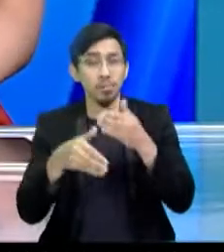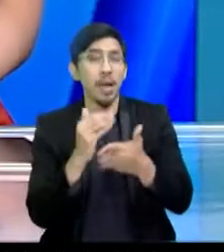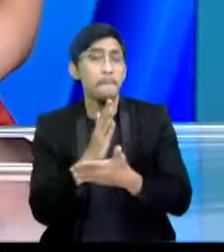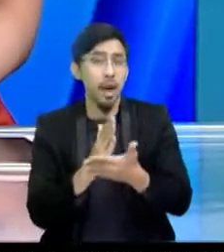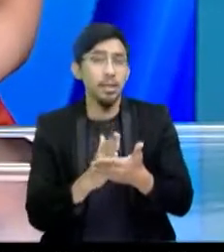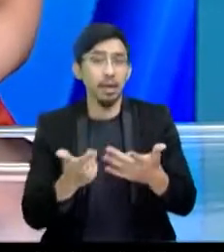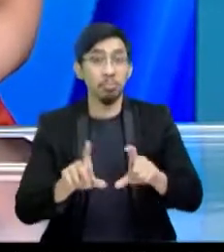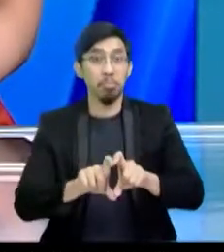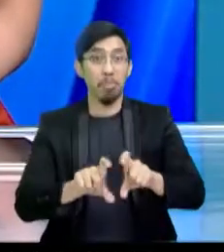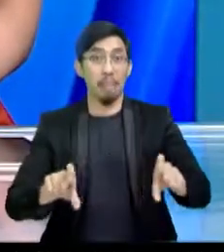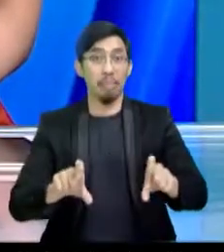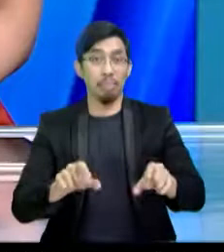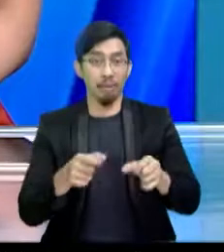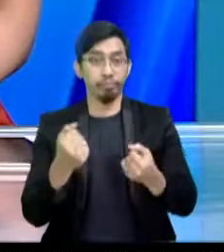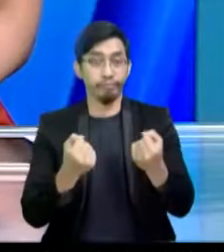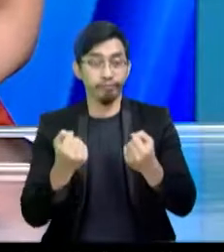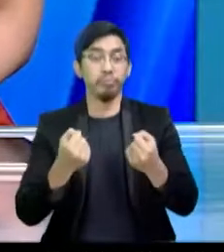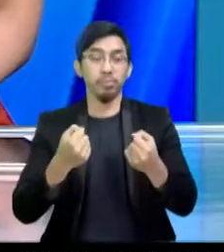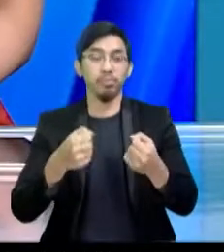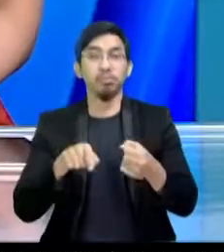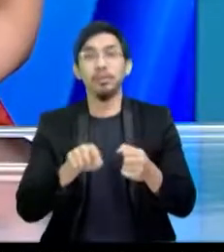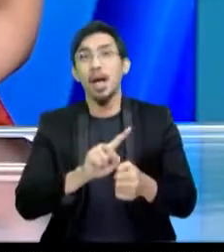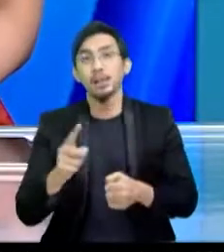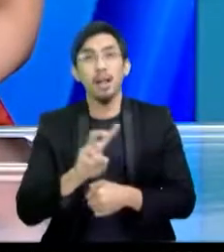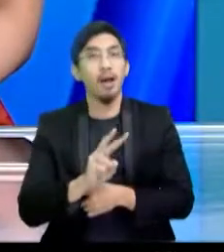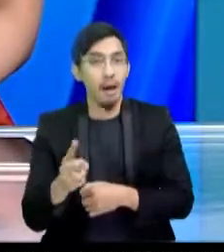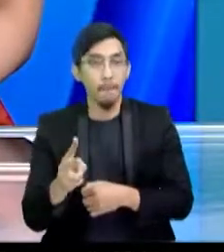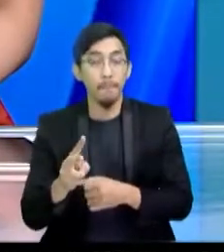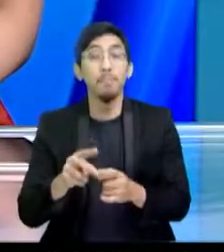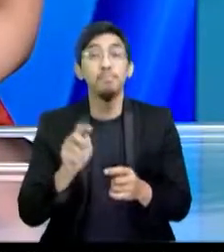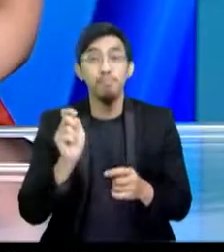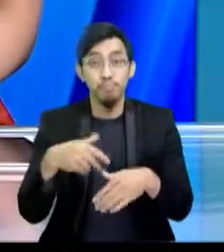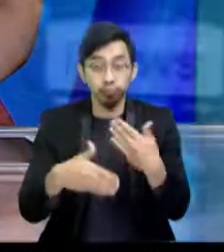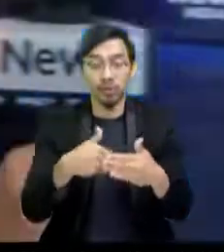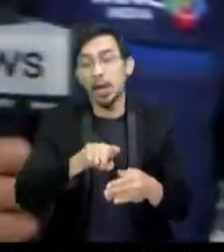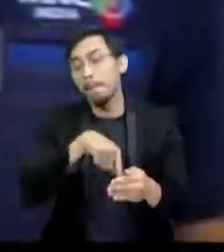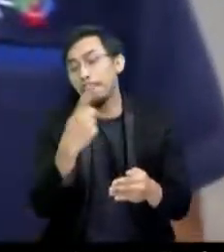pengunjung, aturan plat kendaraan ganjil genap diberlakukan hingga pukul 18 sore.